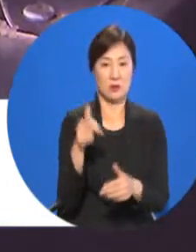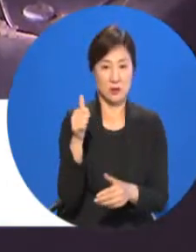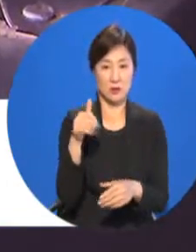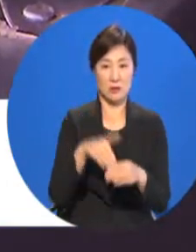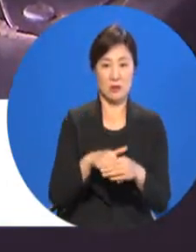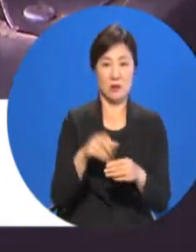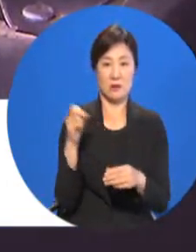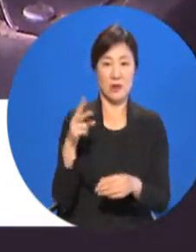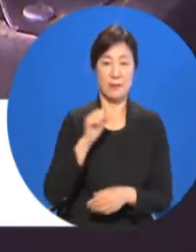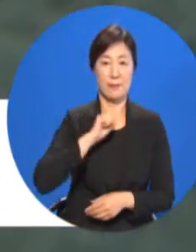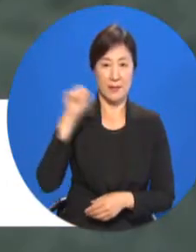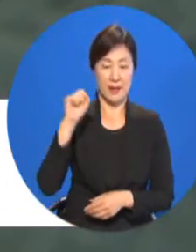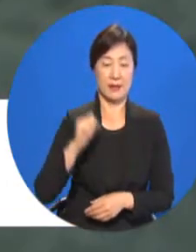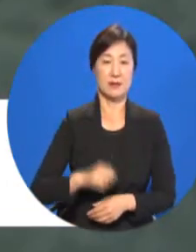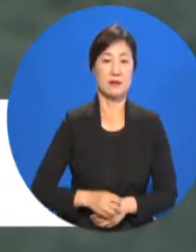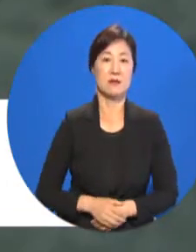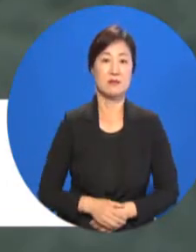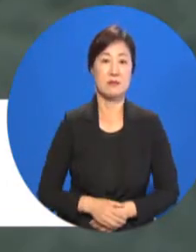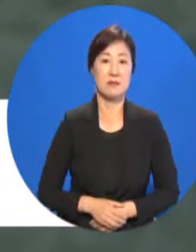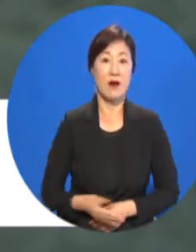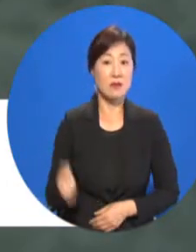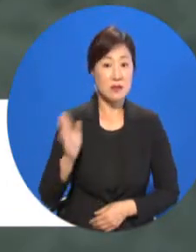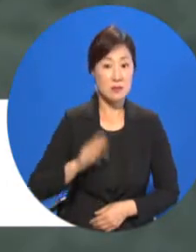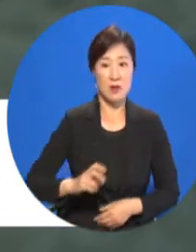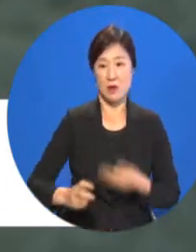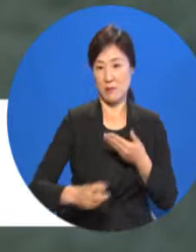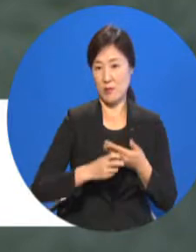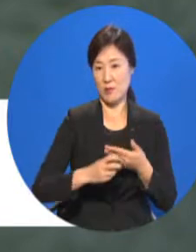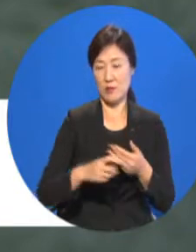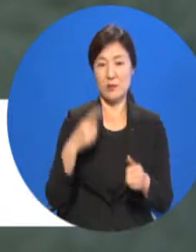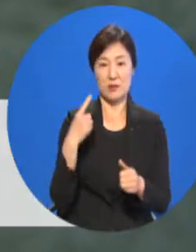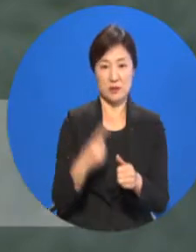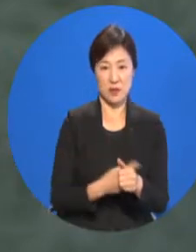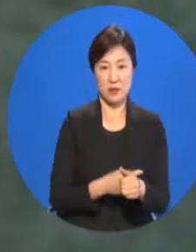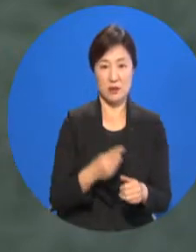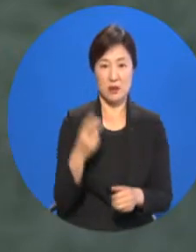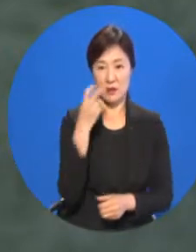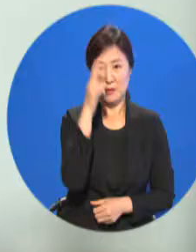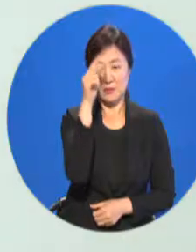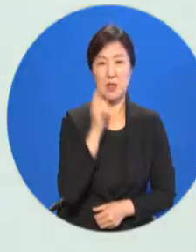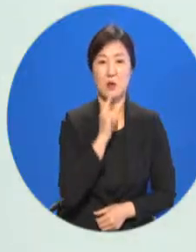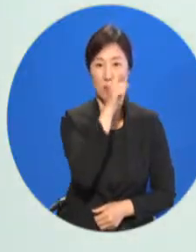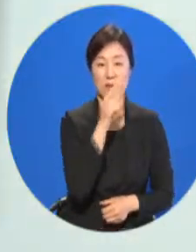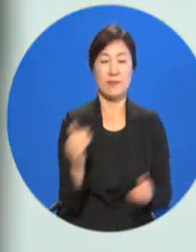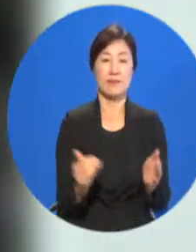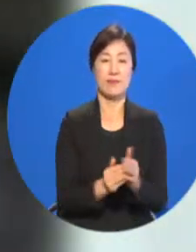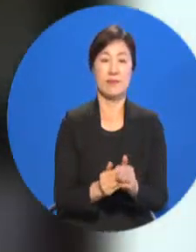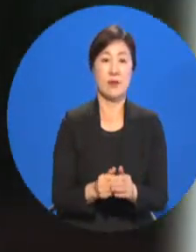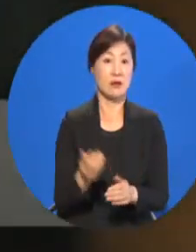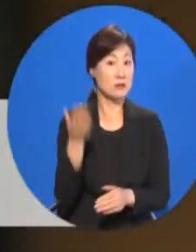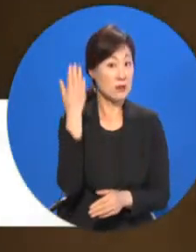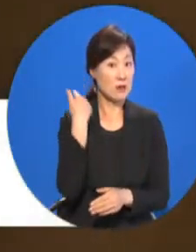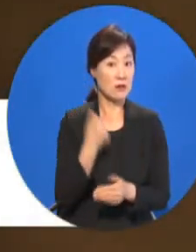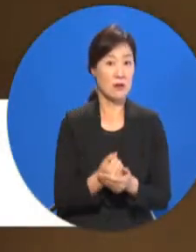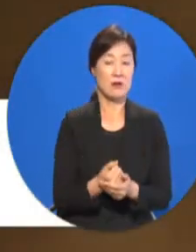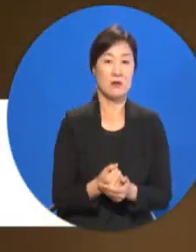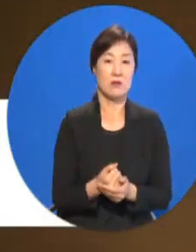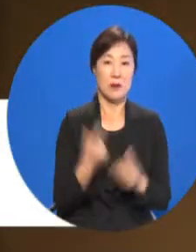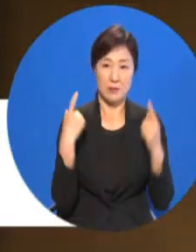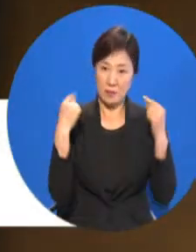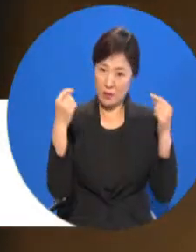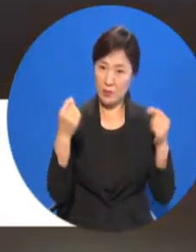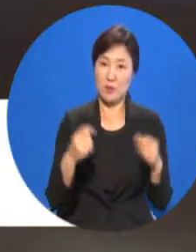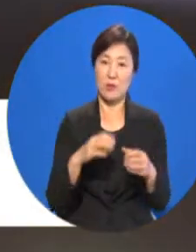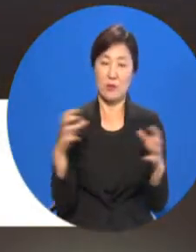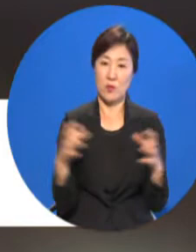재선에 성공했지만 결국 선거법 위반 혐의로 검찰에 기소됐습니다. 지난해 말 연례적인 송년